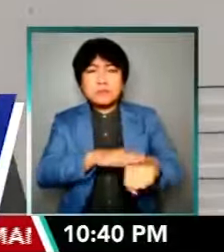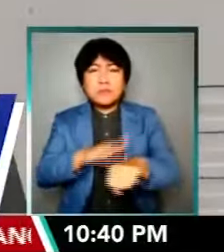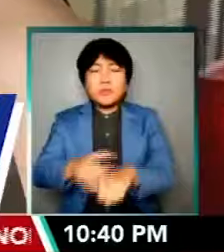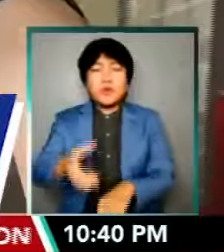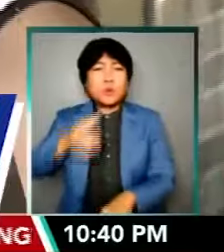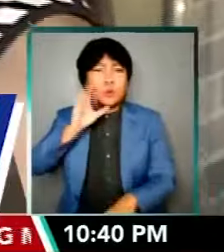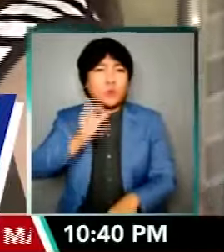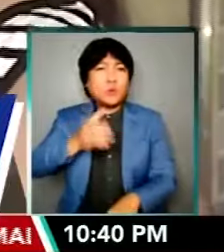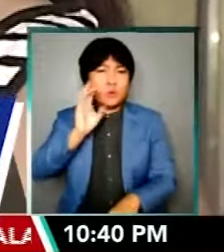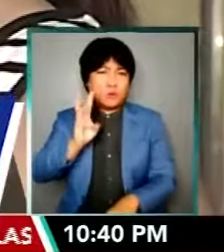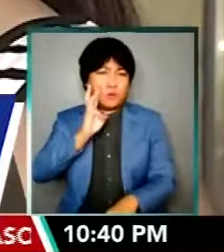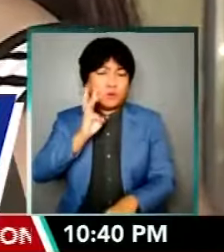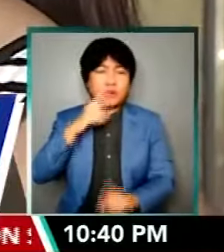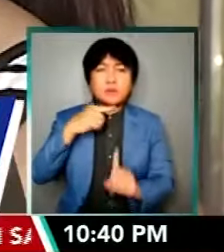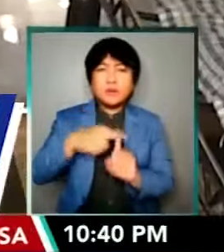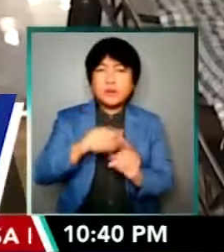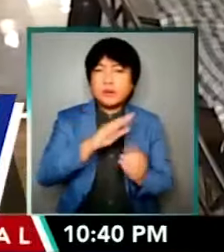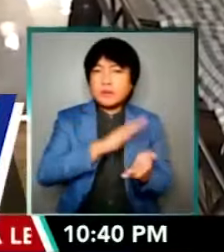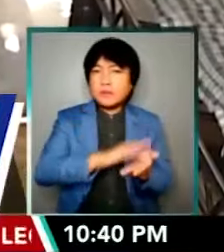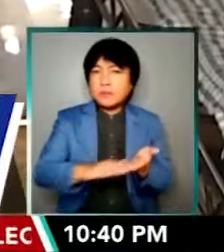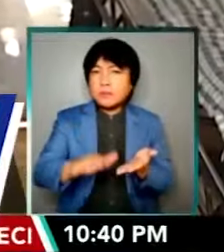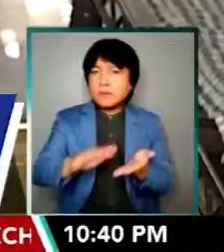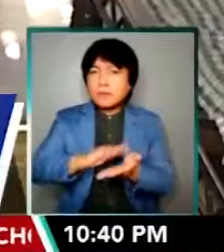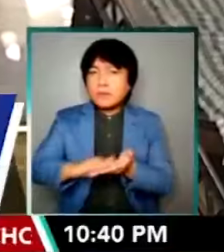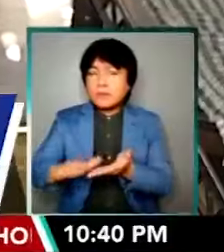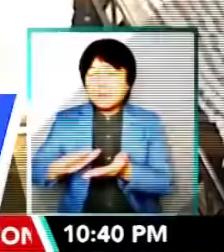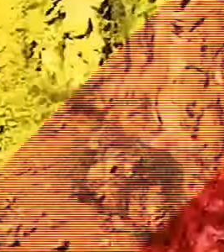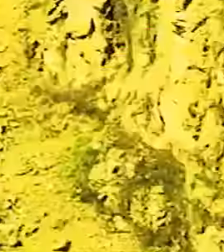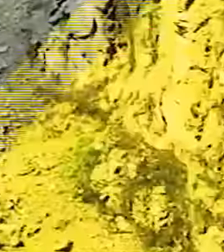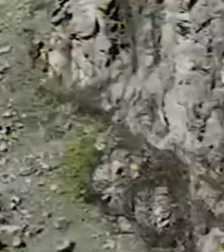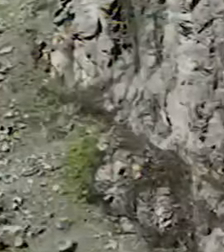tinisin ang paligid at maghugas palagi ng kamay.